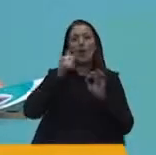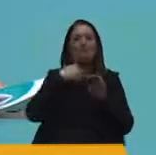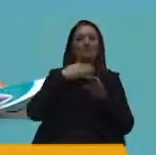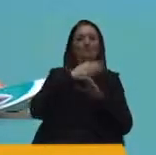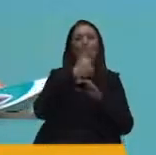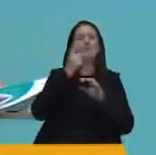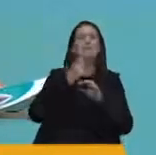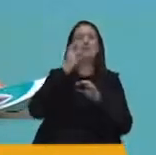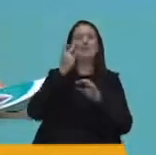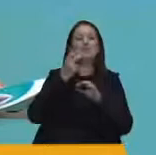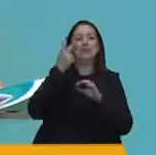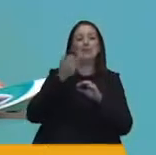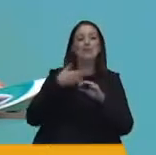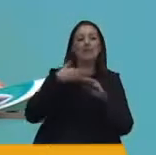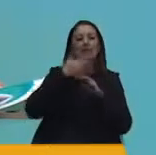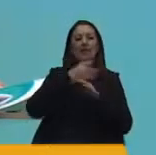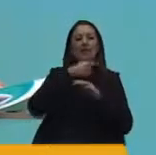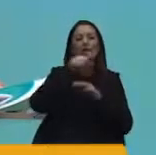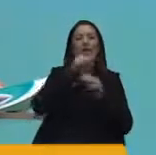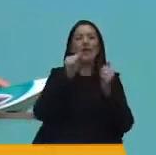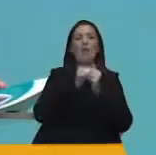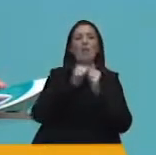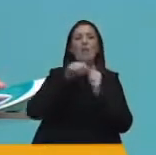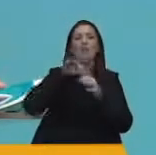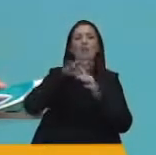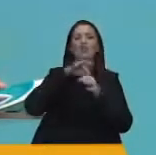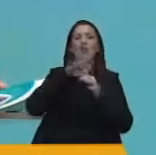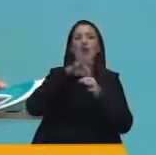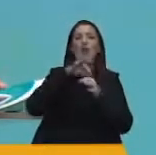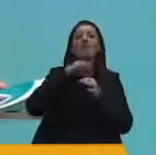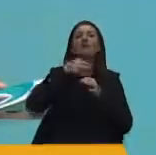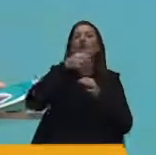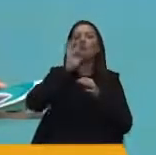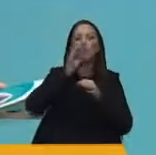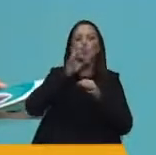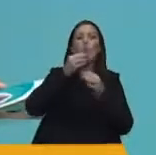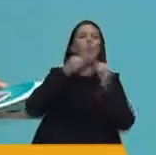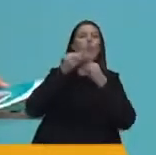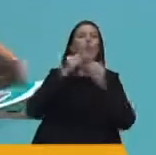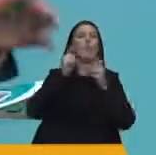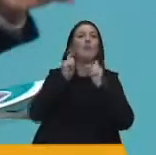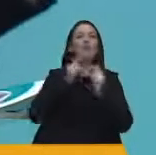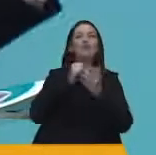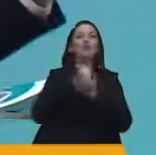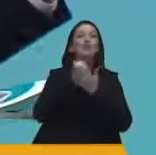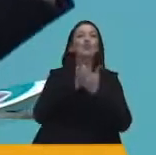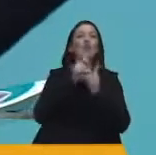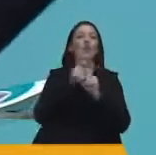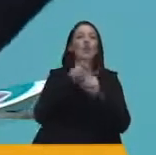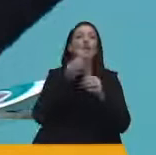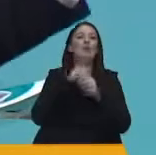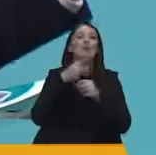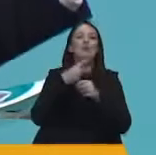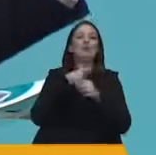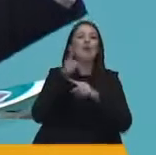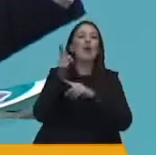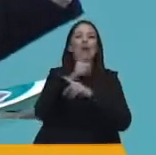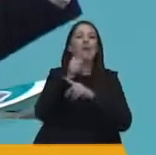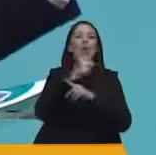geleceğim. Onlarla birlikte orada çay içeceğim, muhabbet edeceğim yeşili korumakla ilgili. Ve biz kameraları zaten